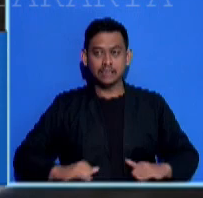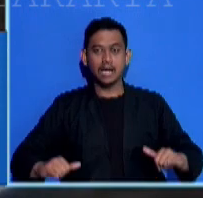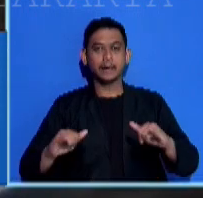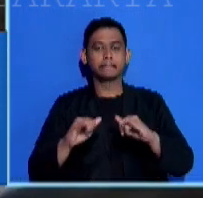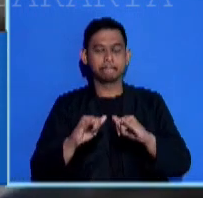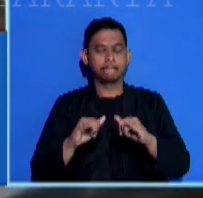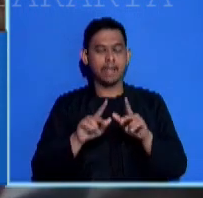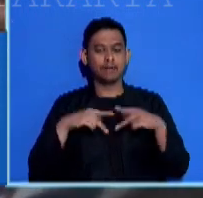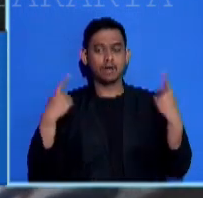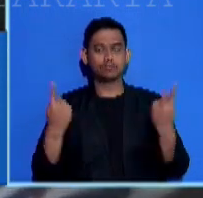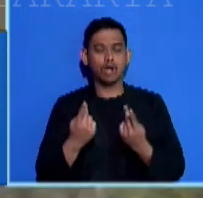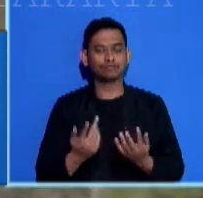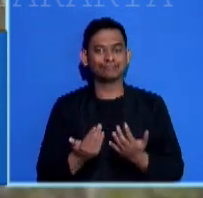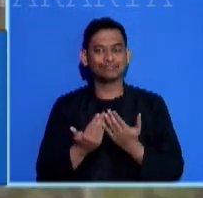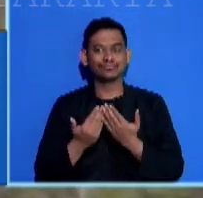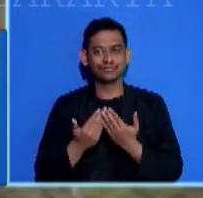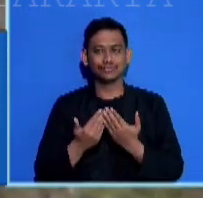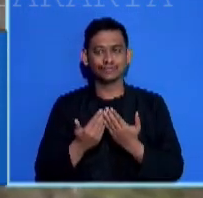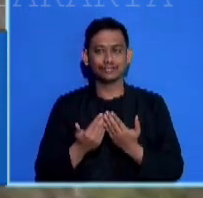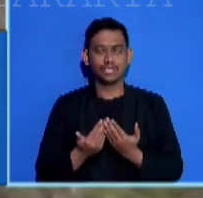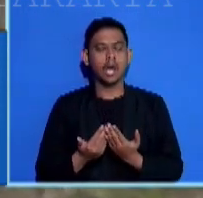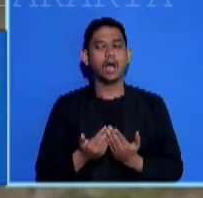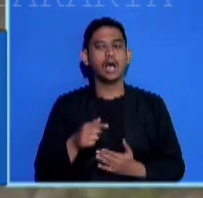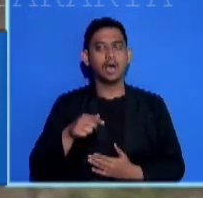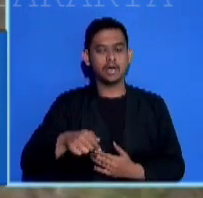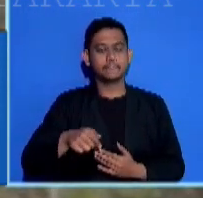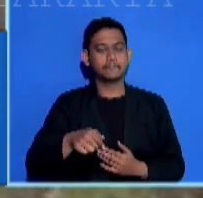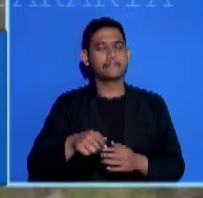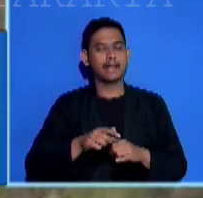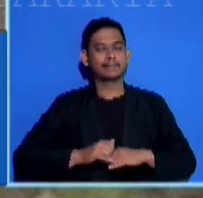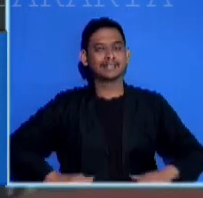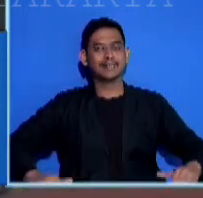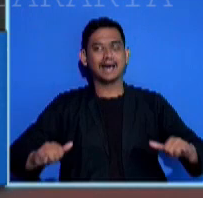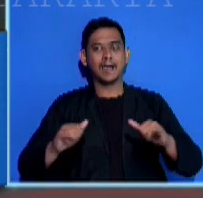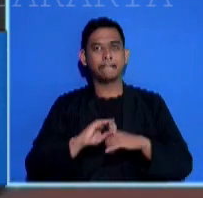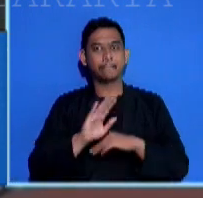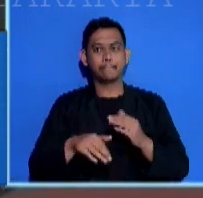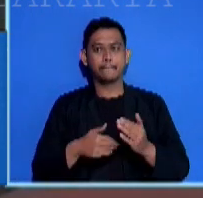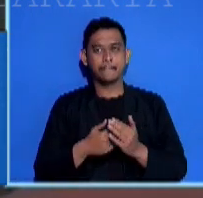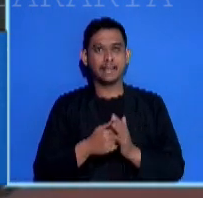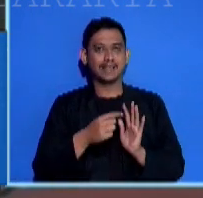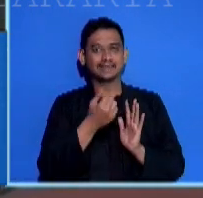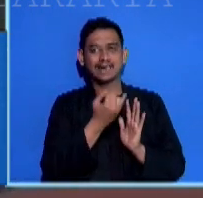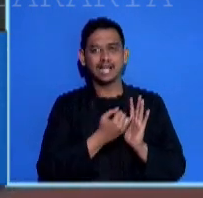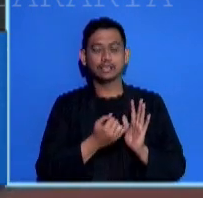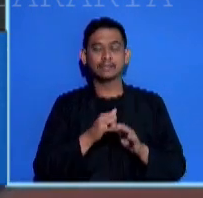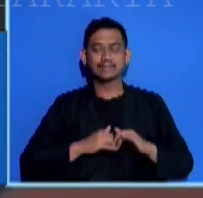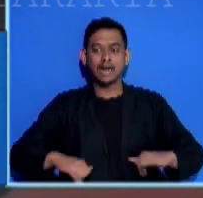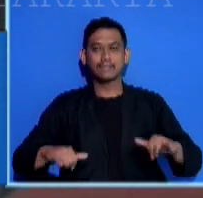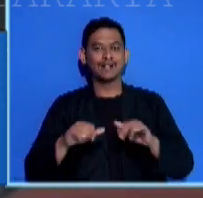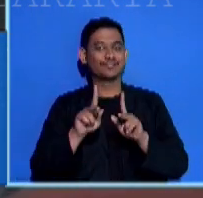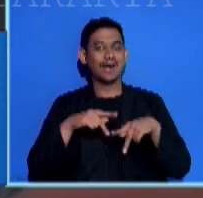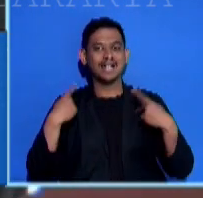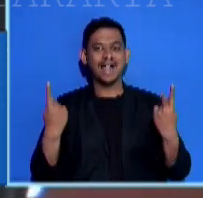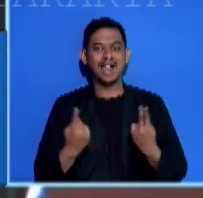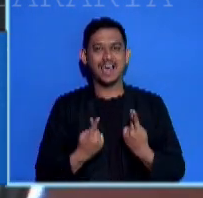ziarah, dilaksanakan doa bersama diikuti oleh seluruh seniman budayawan yang hadir bersama keluarga dan ahli waris. Tradisi ziarah